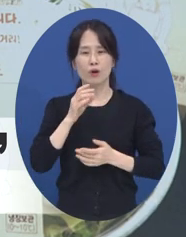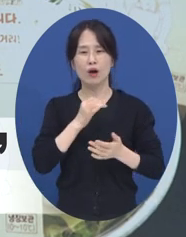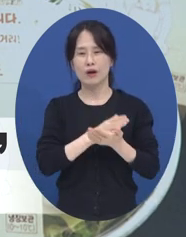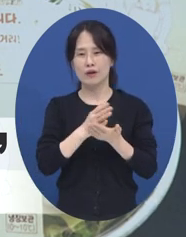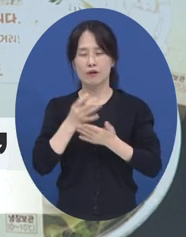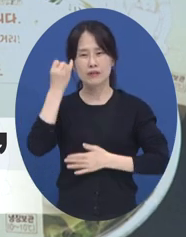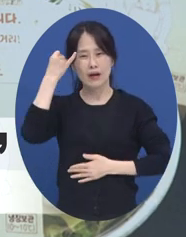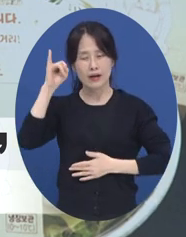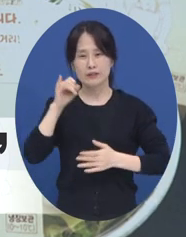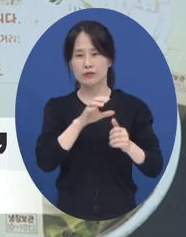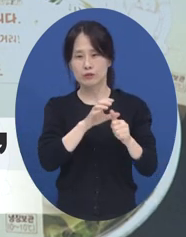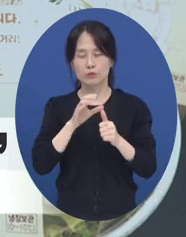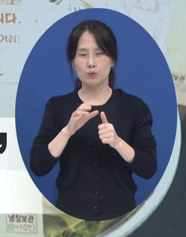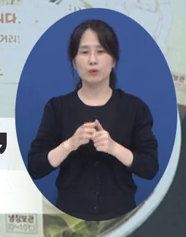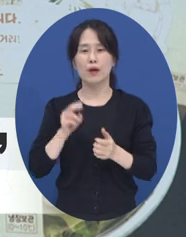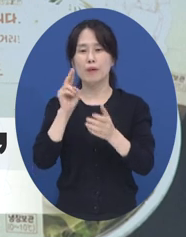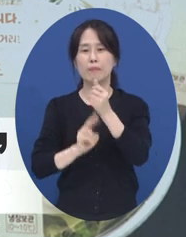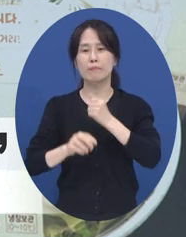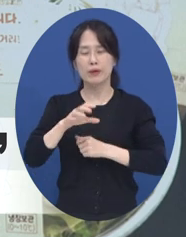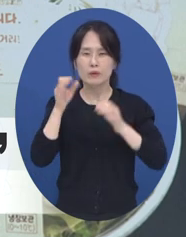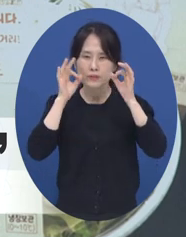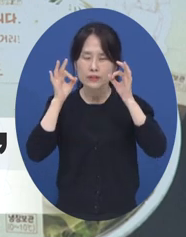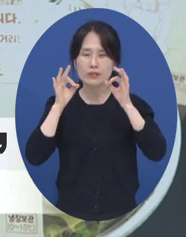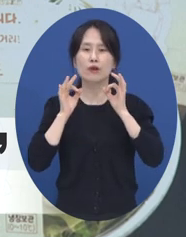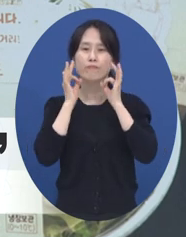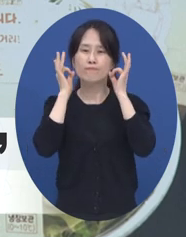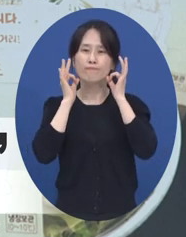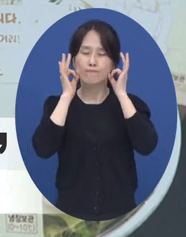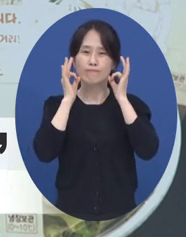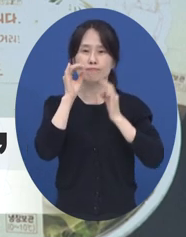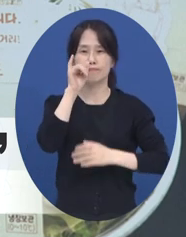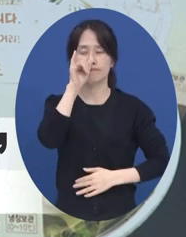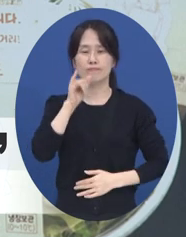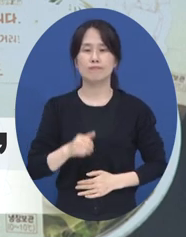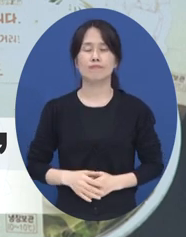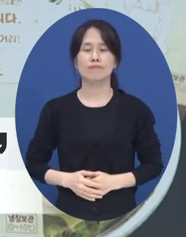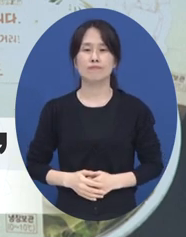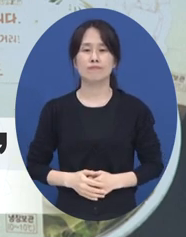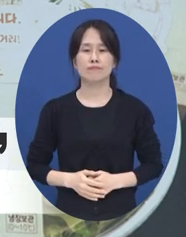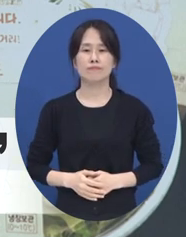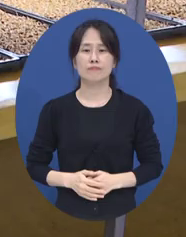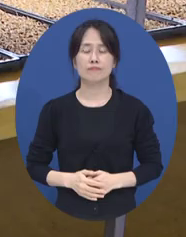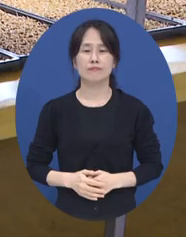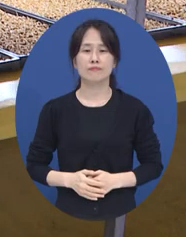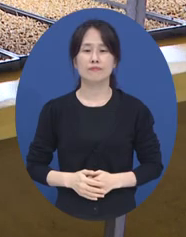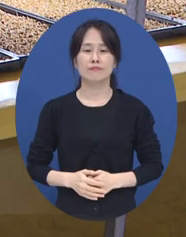농산물 판매처 찾기에 안간힘을 쓰고 있습니다 최창수 기자의 보도입니다